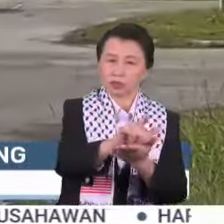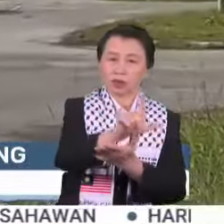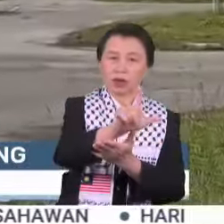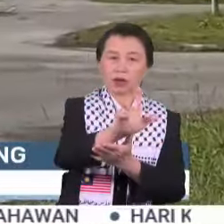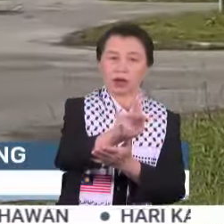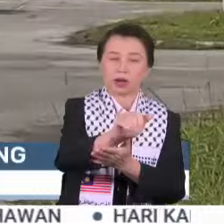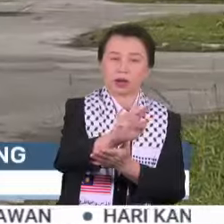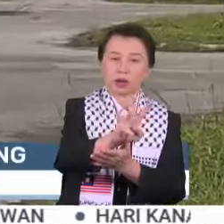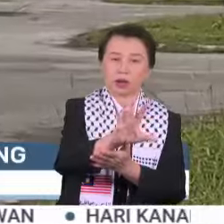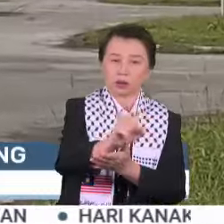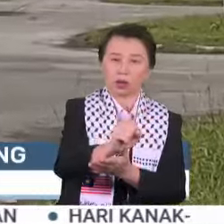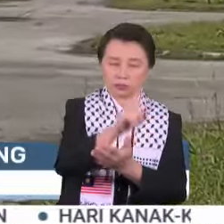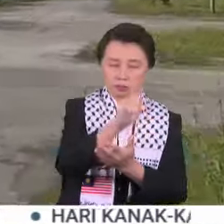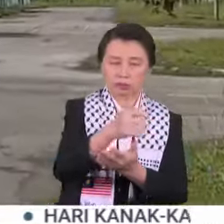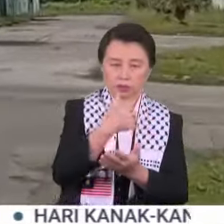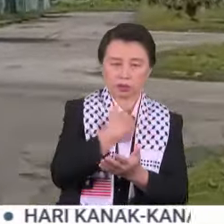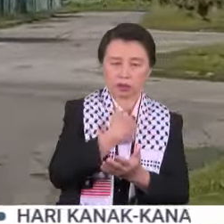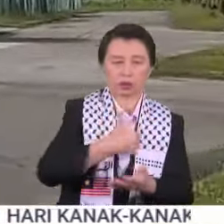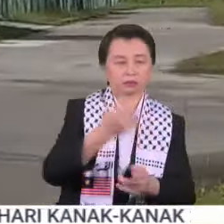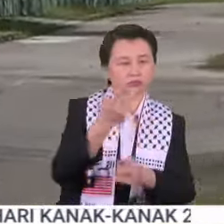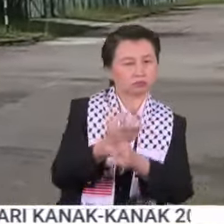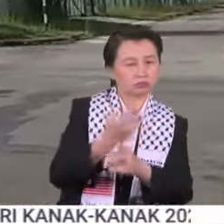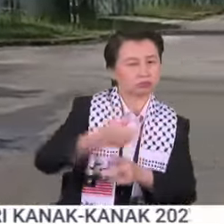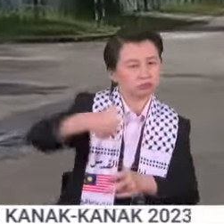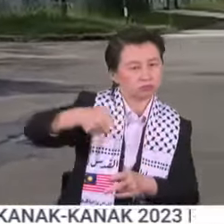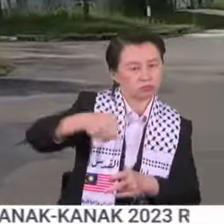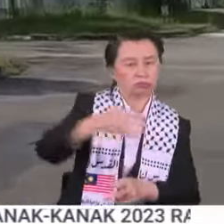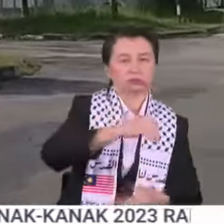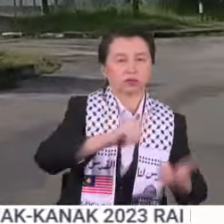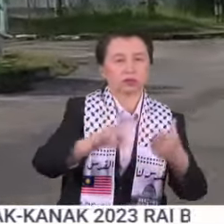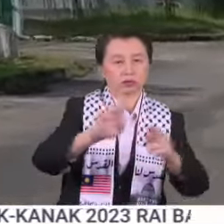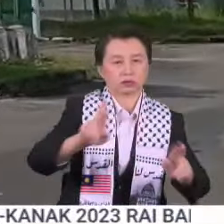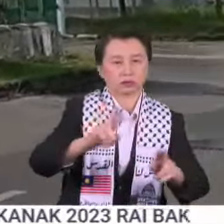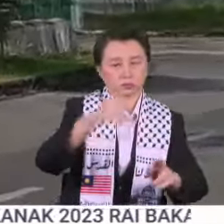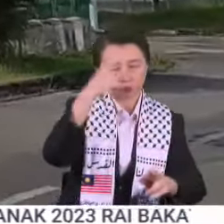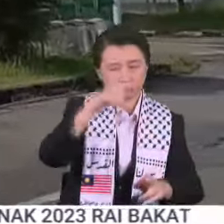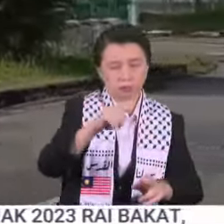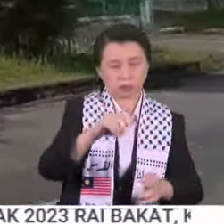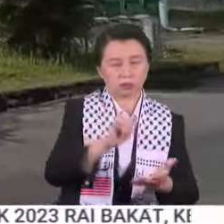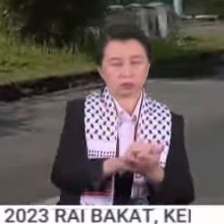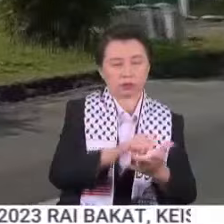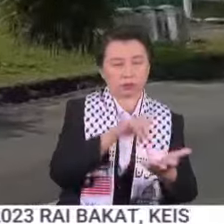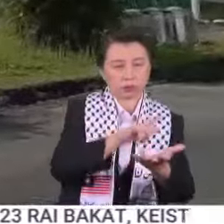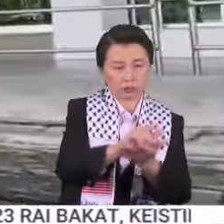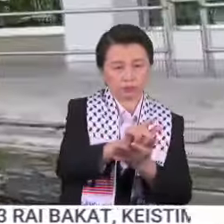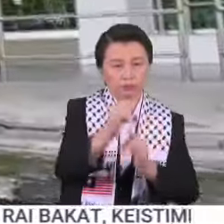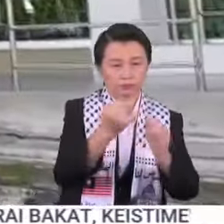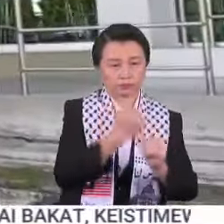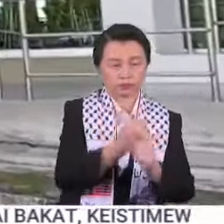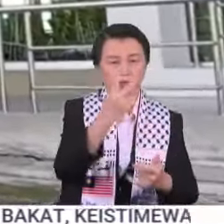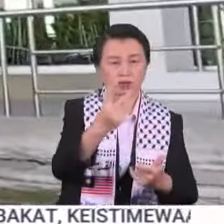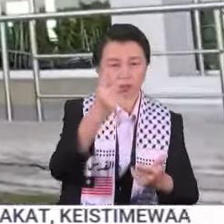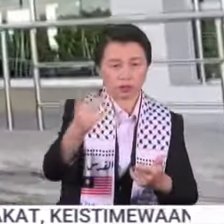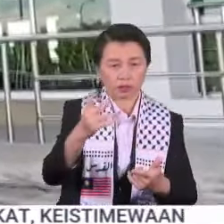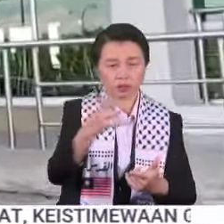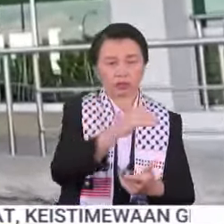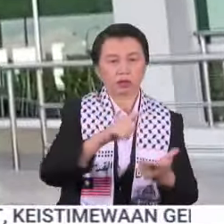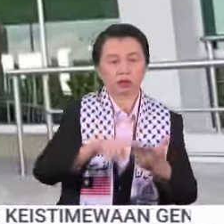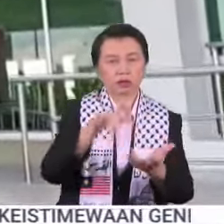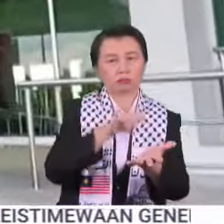lawas yang memerlukan mesin pengimbas bagasi selain penyediaan kemudahan bagi di lapangan terbang antarabangsa Kota Kinabalu